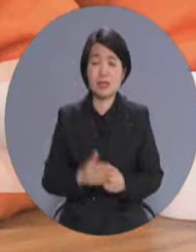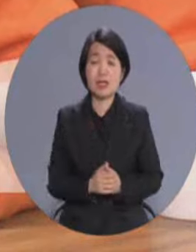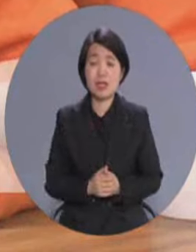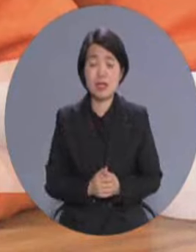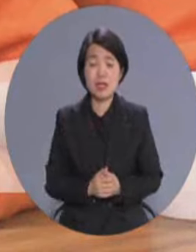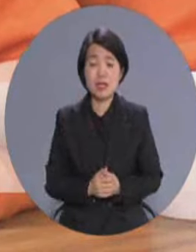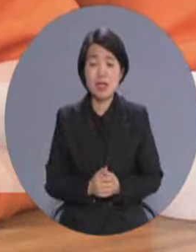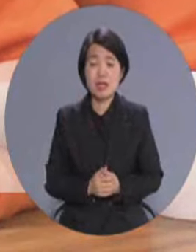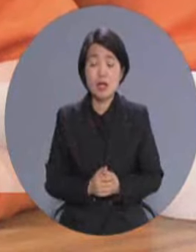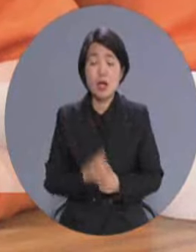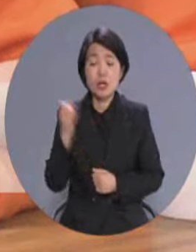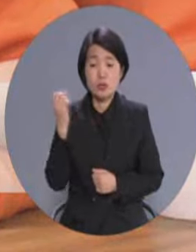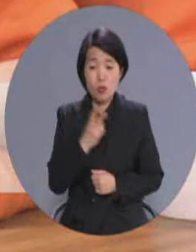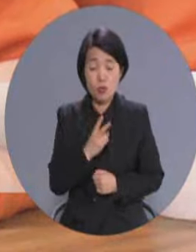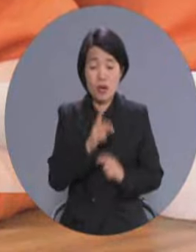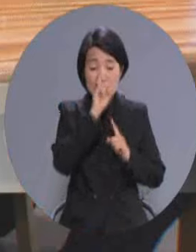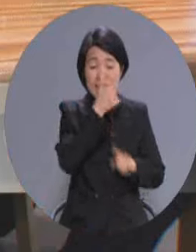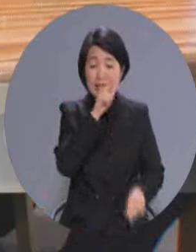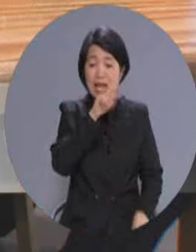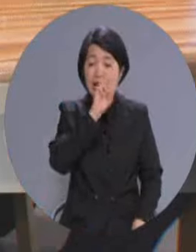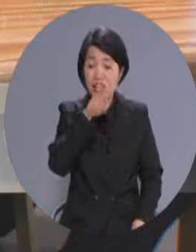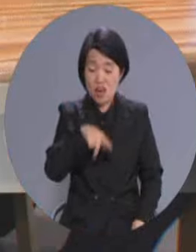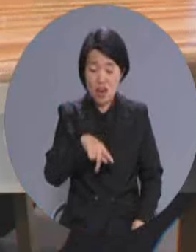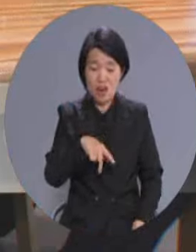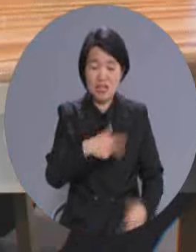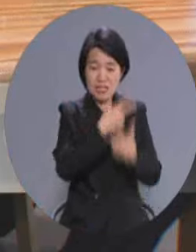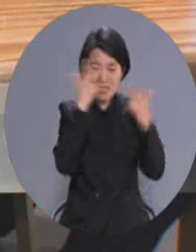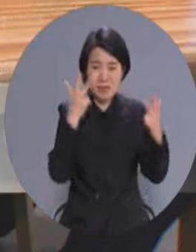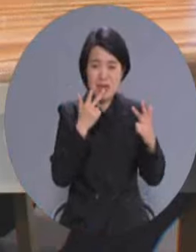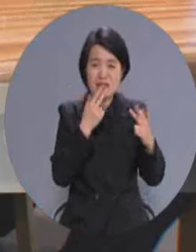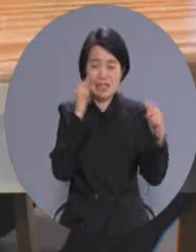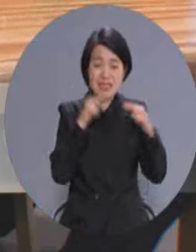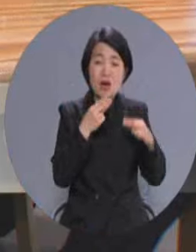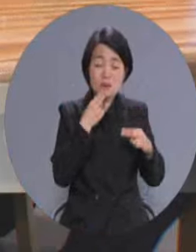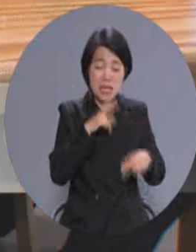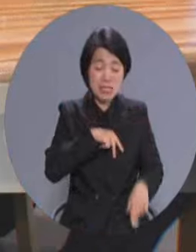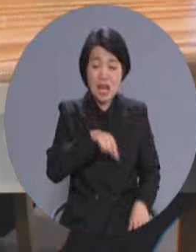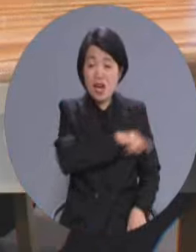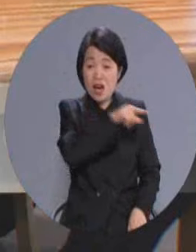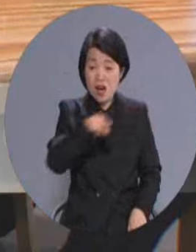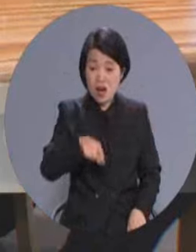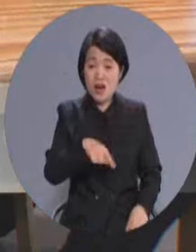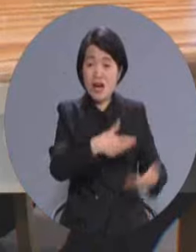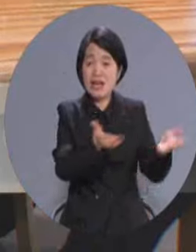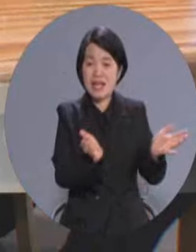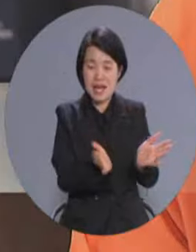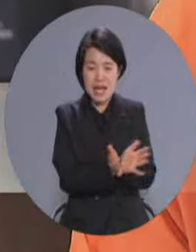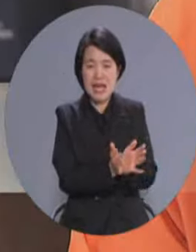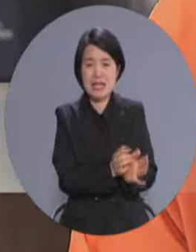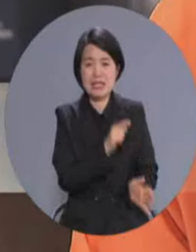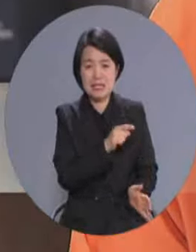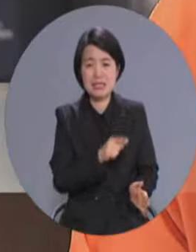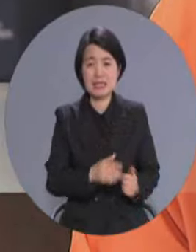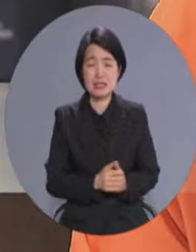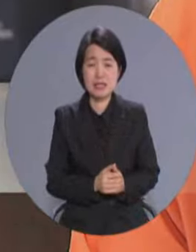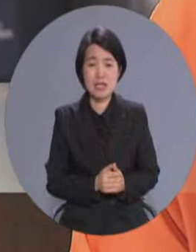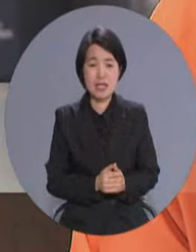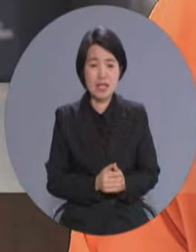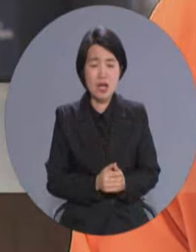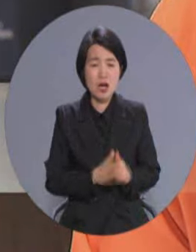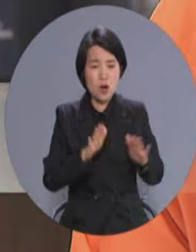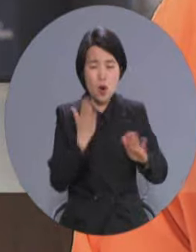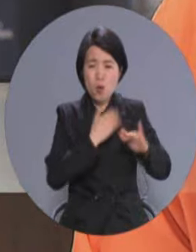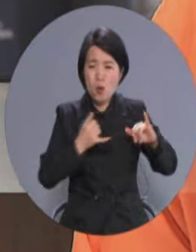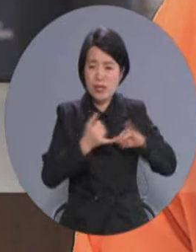말했습니다이 대표는 또 학연 전대표와 비 이재명계 의원들이 이끄는 개혁 미래당 겨냥해 현안에 대한